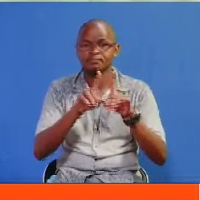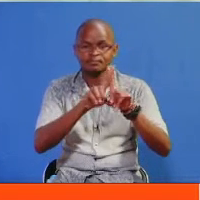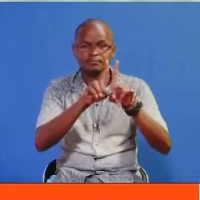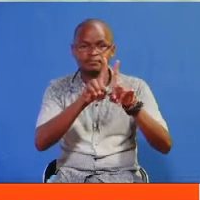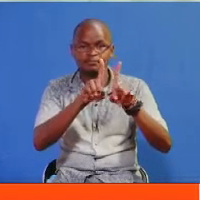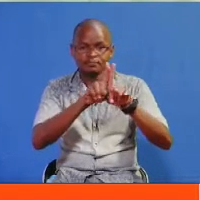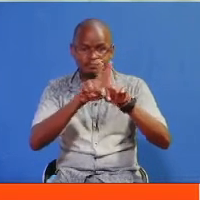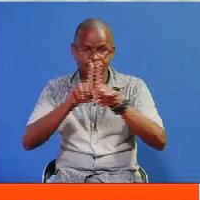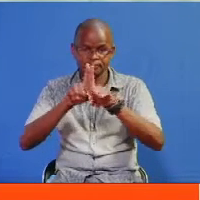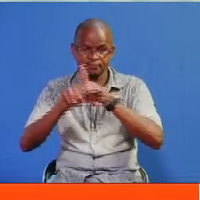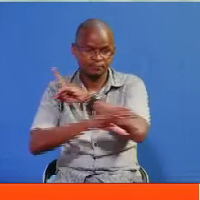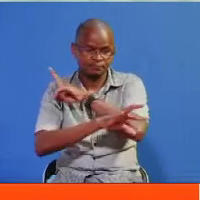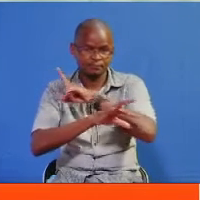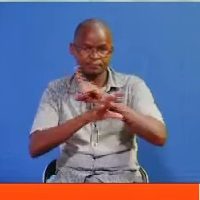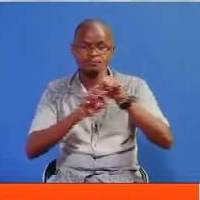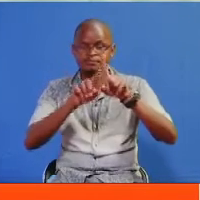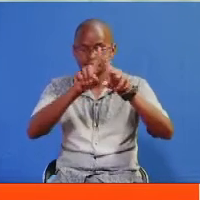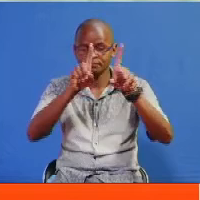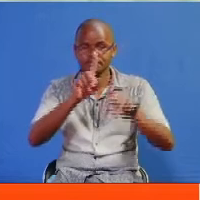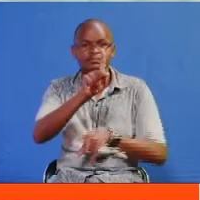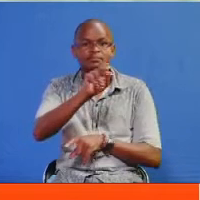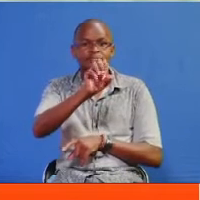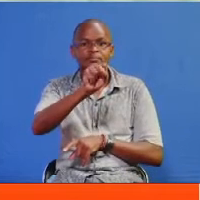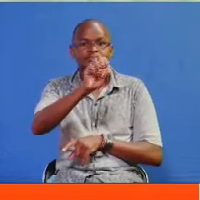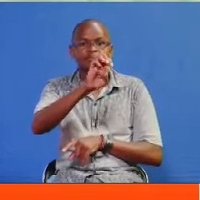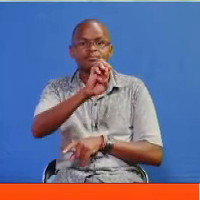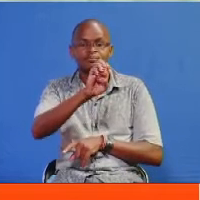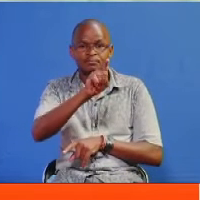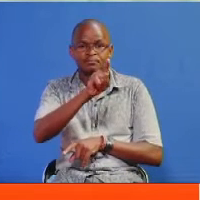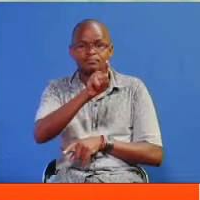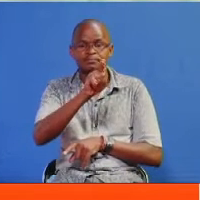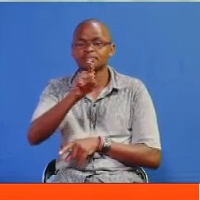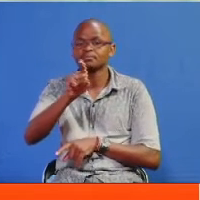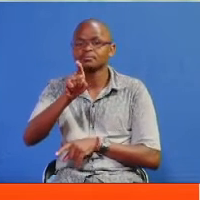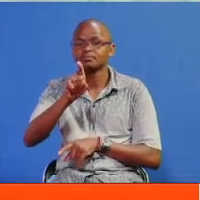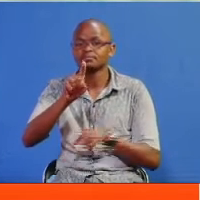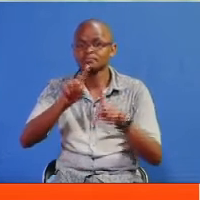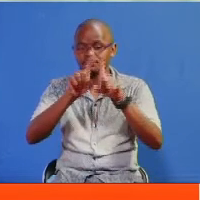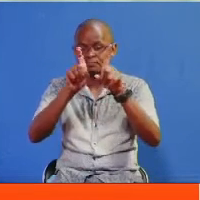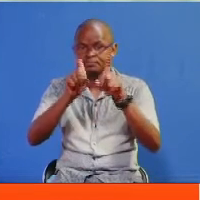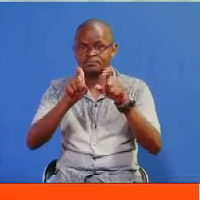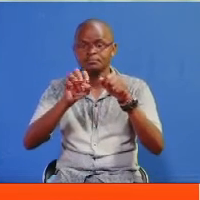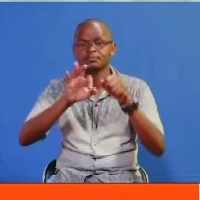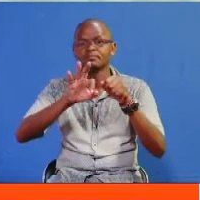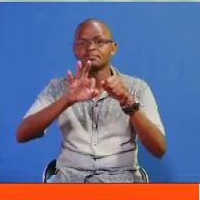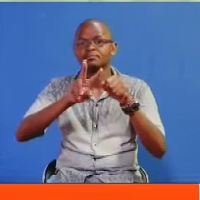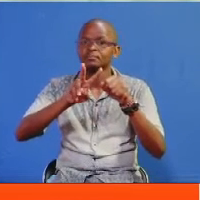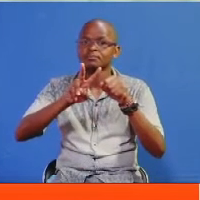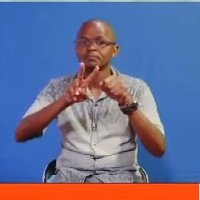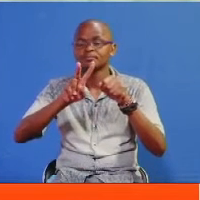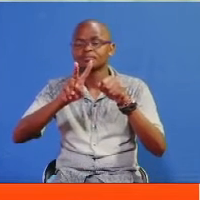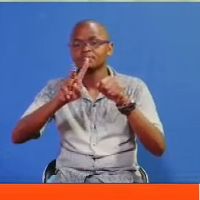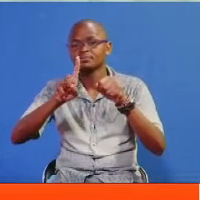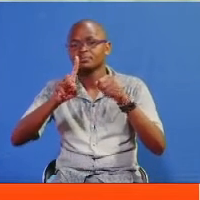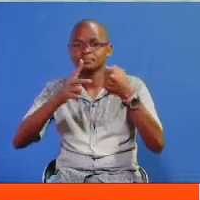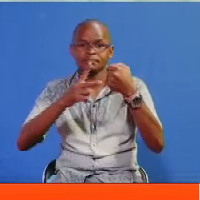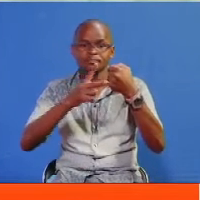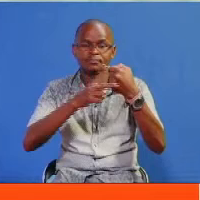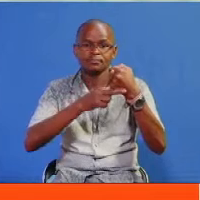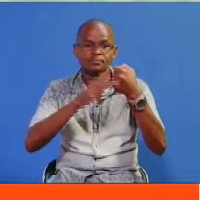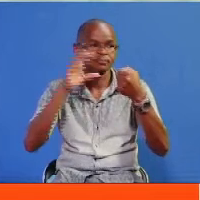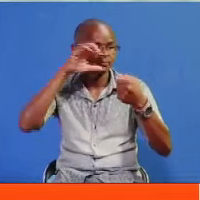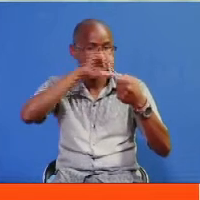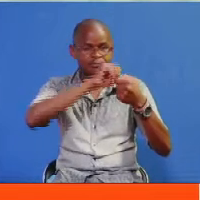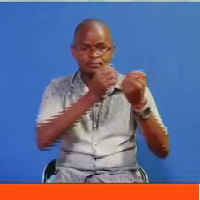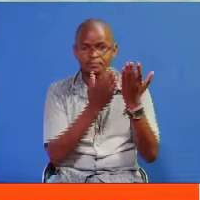la udanganyifu katika mitihani ya kitaifa imetiliwa uzito, watahiniwa 287 wakikosa matokeo.